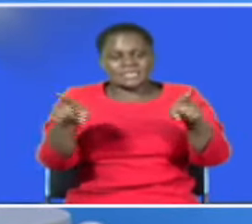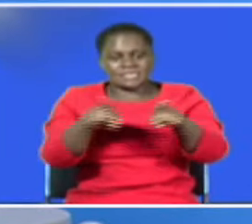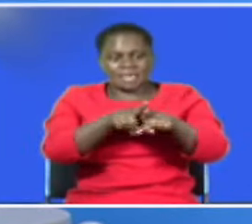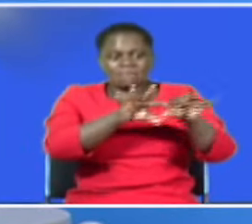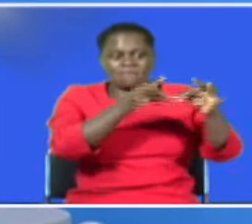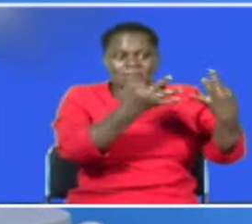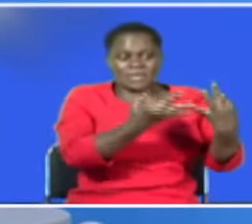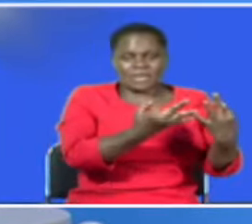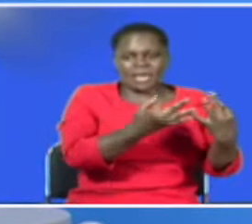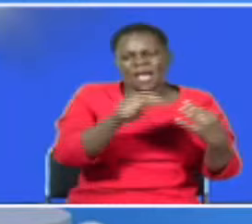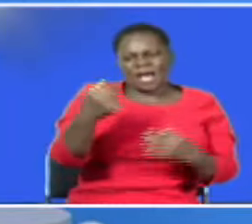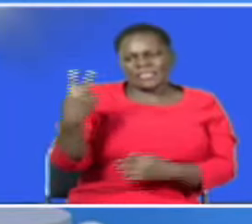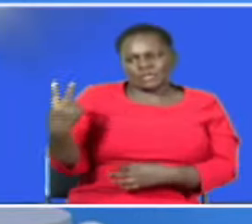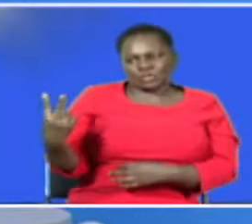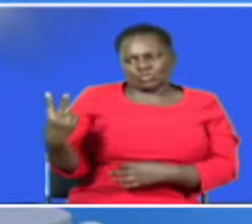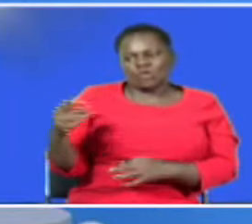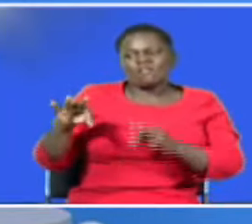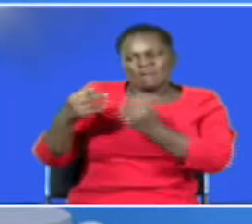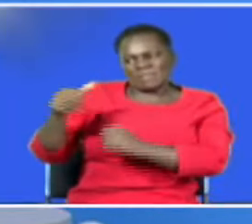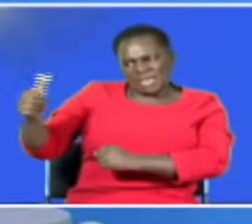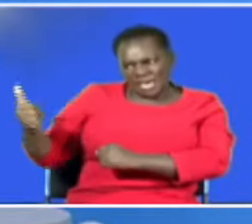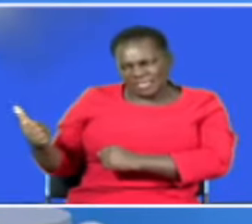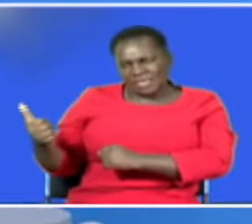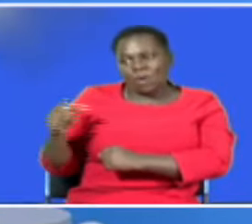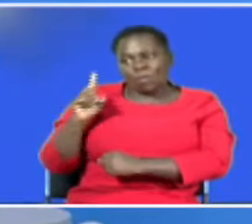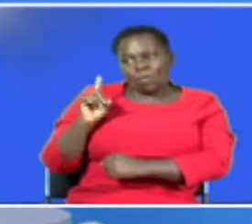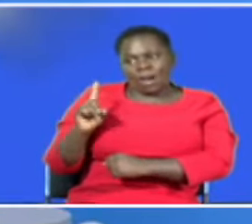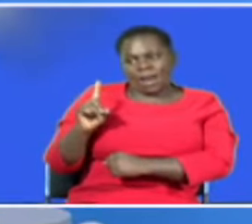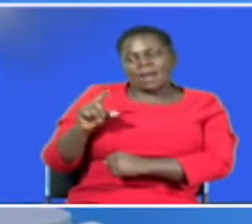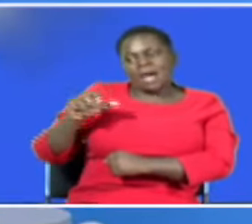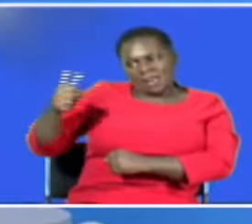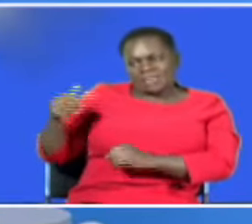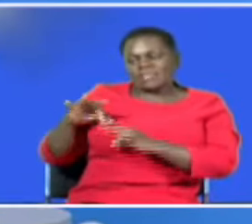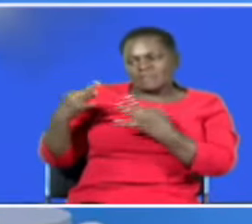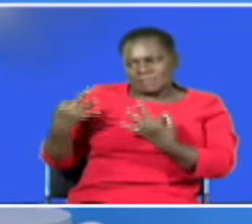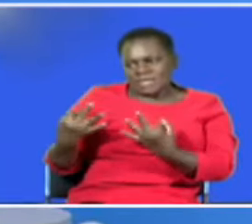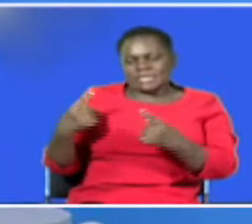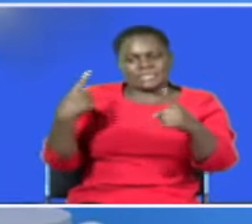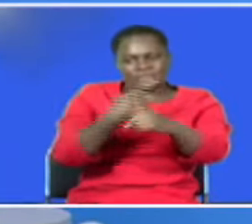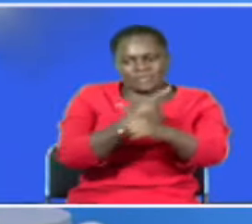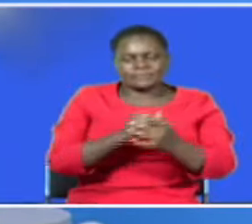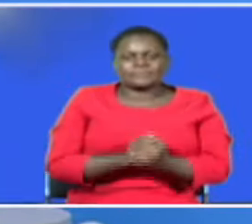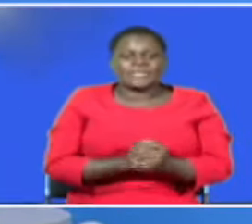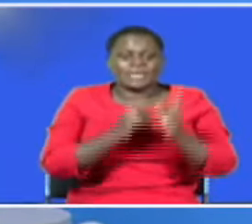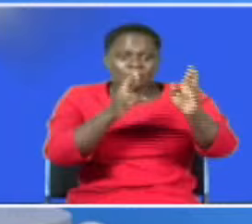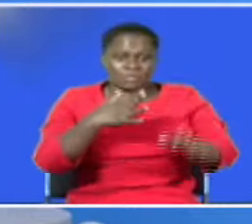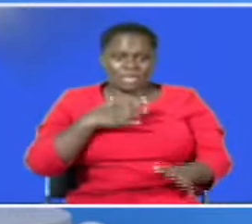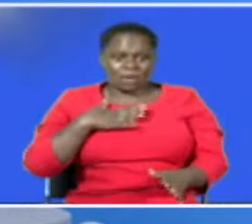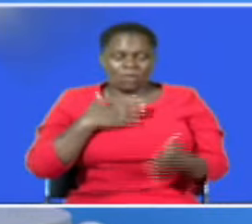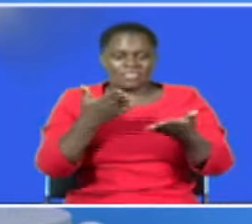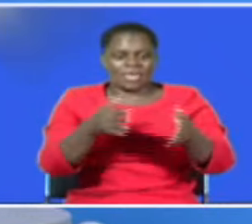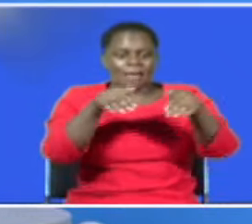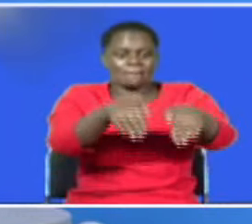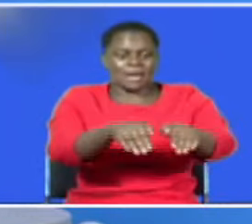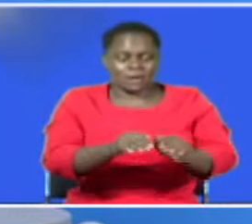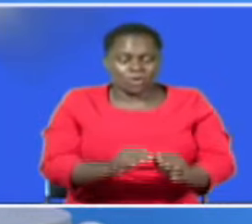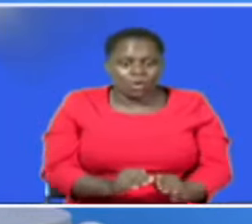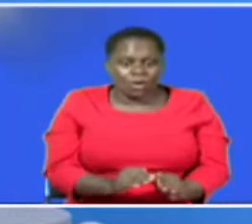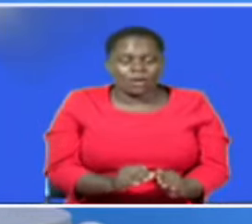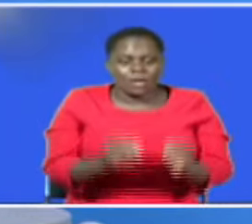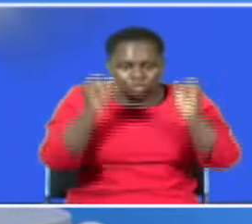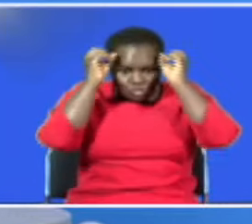familia moja, wengine wawili wa familia nyingine, huku mmoja akiwa wa familia tofauti. Steven Zioka alihudhuria ibada ya wafu